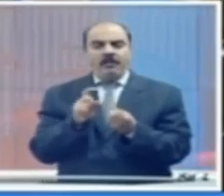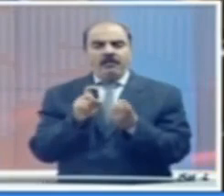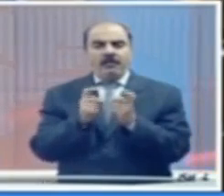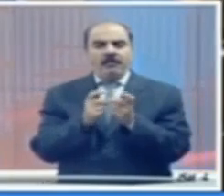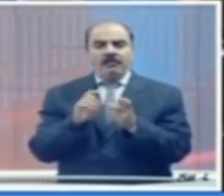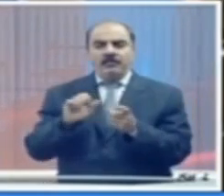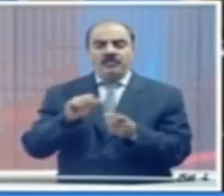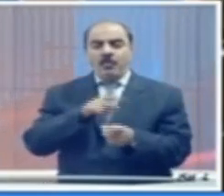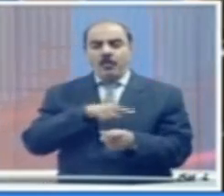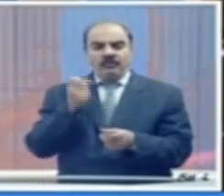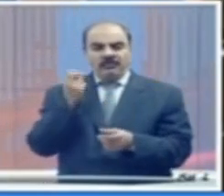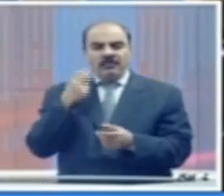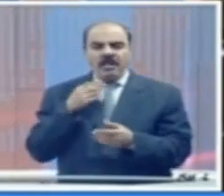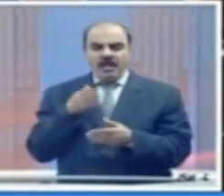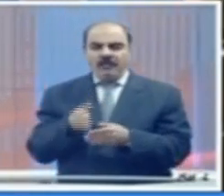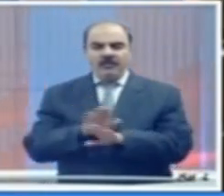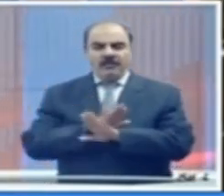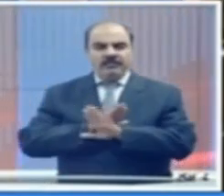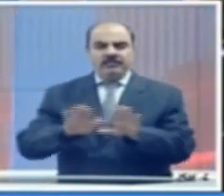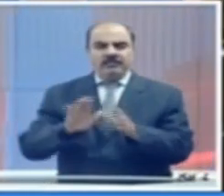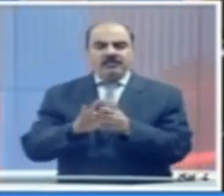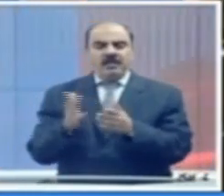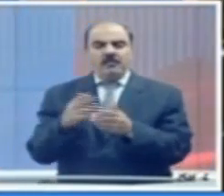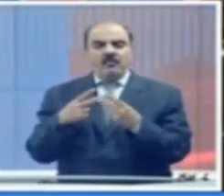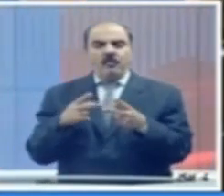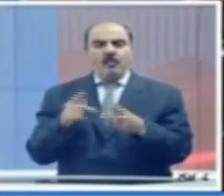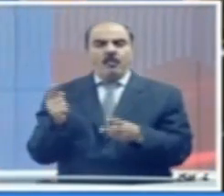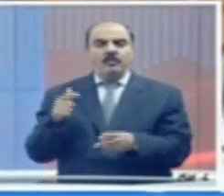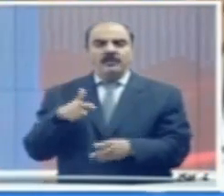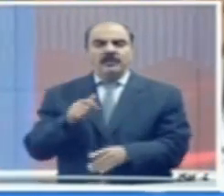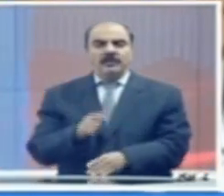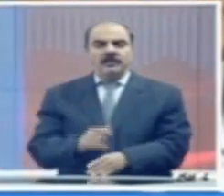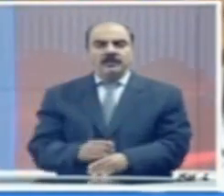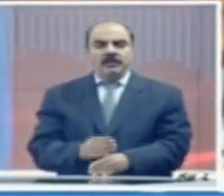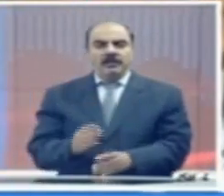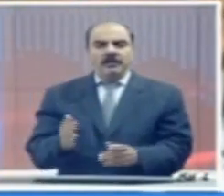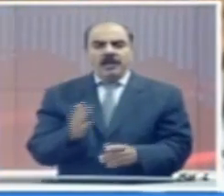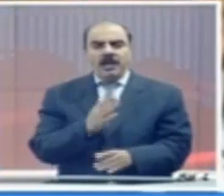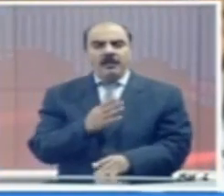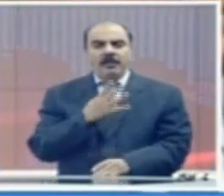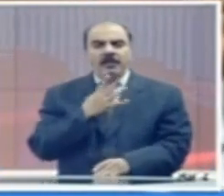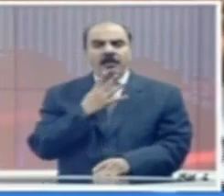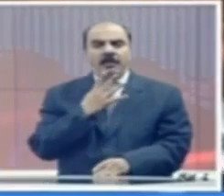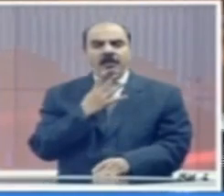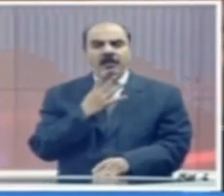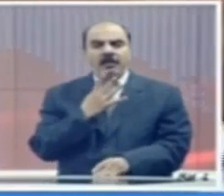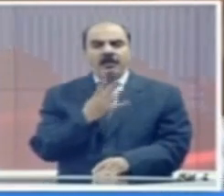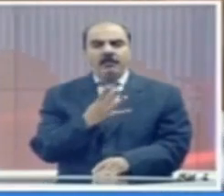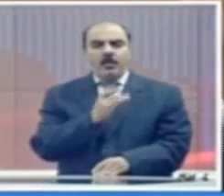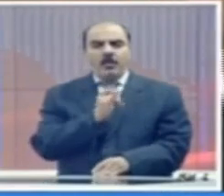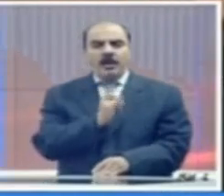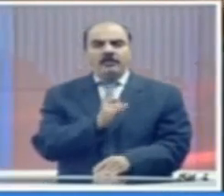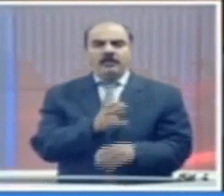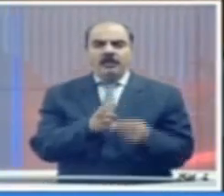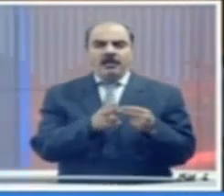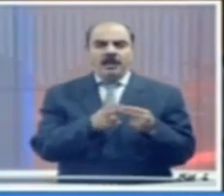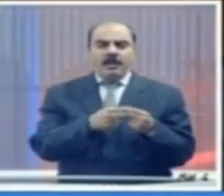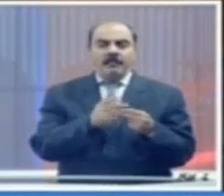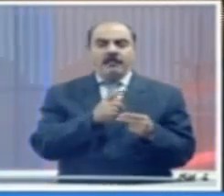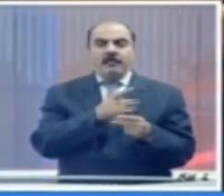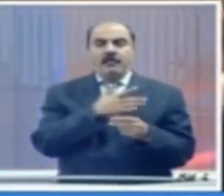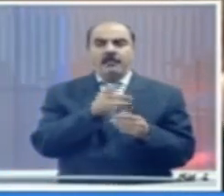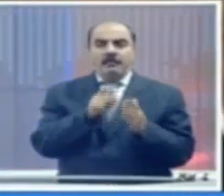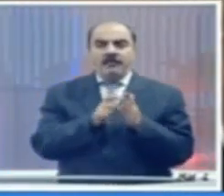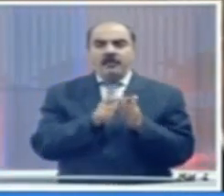القانون الذي اقترحته المعارضة لحل الكنيسة على موافقة 61 عضوا مقابل 54 من